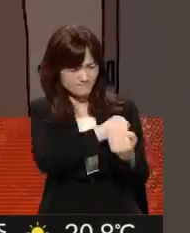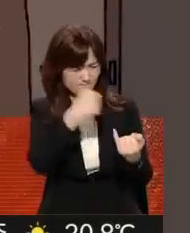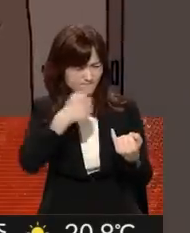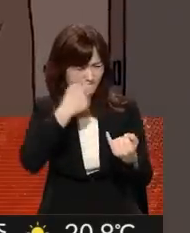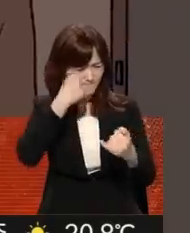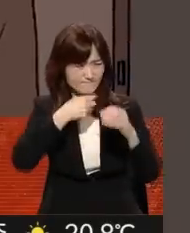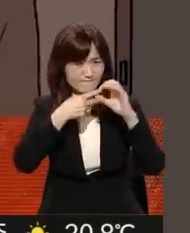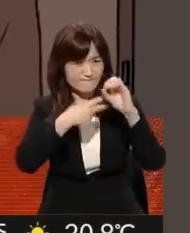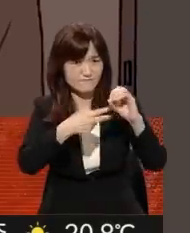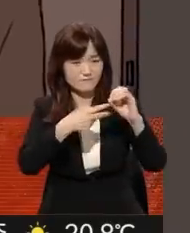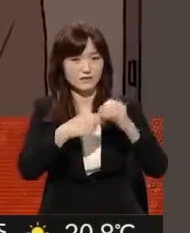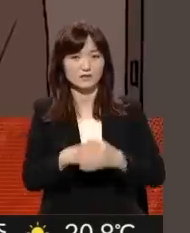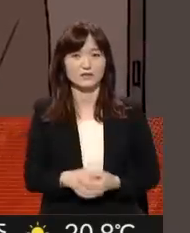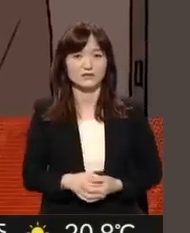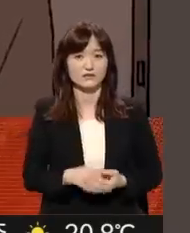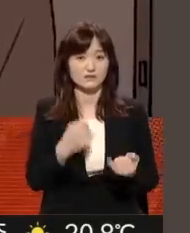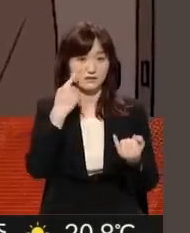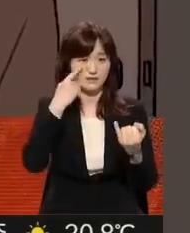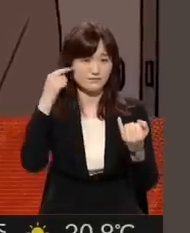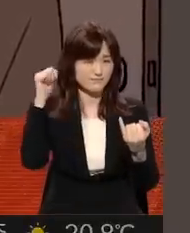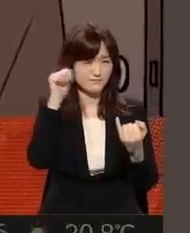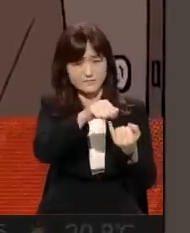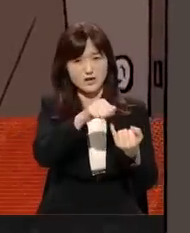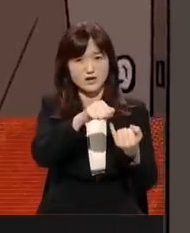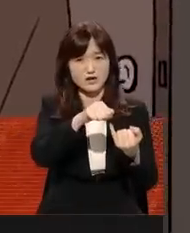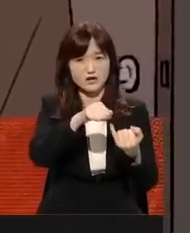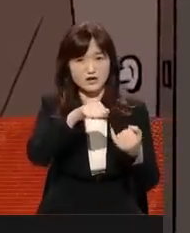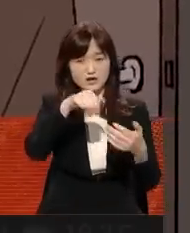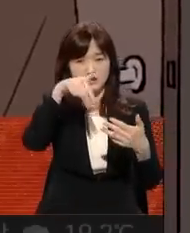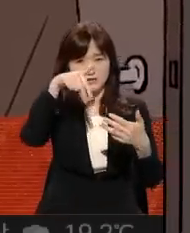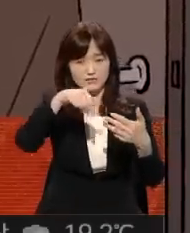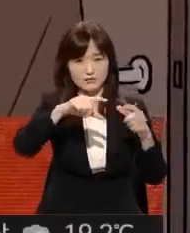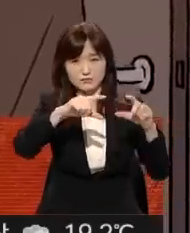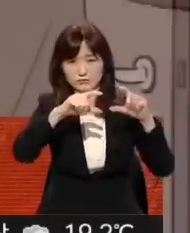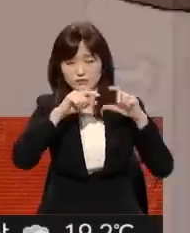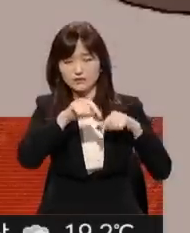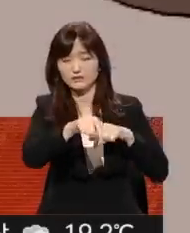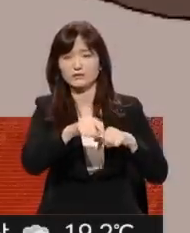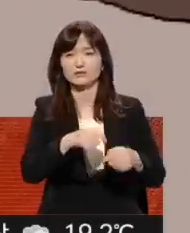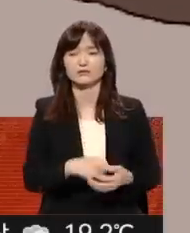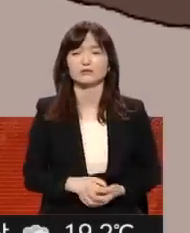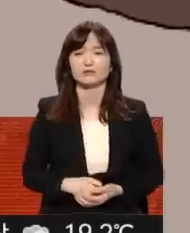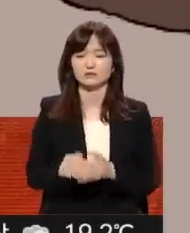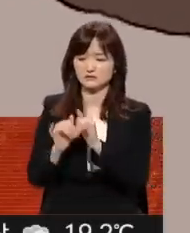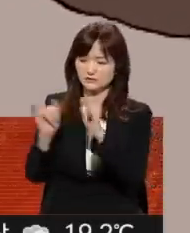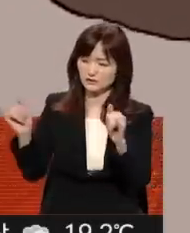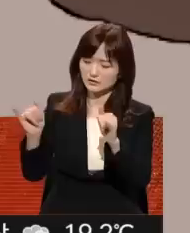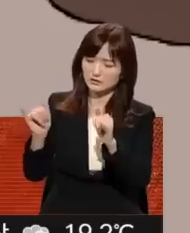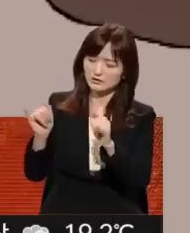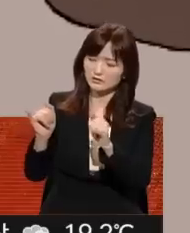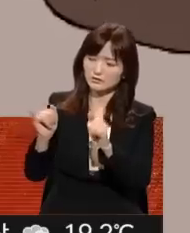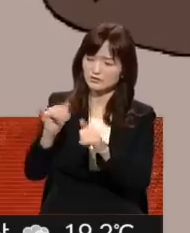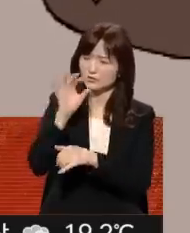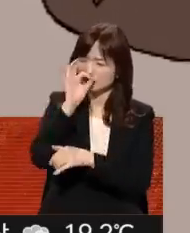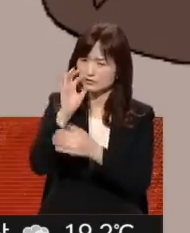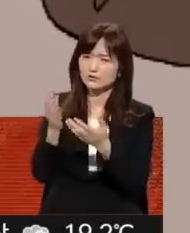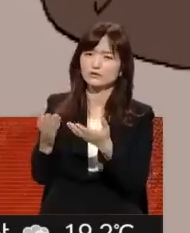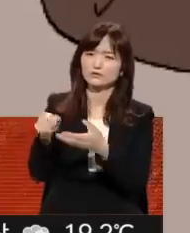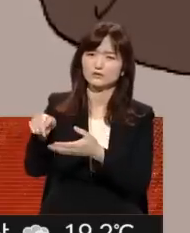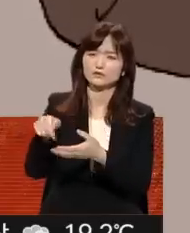8주의 안화골절? 저는 정말 앵커의 말씀에 100% 공감한다. 정말 사람으로서 할 수 없는 일이다라는 말씀